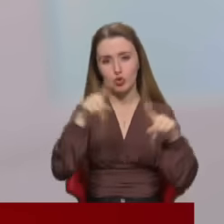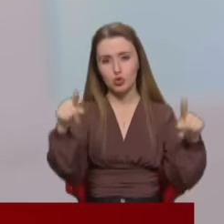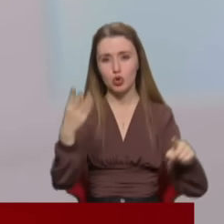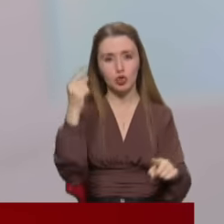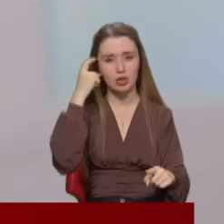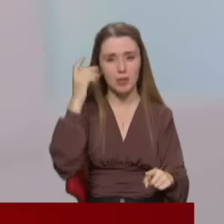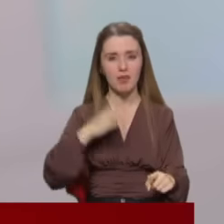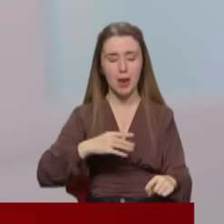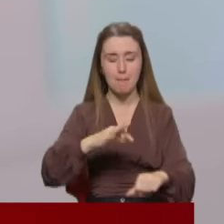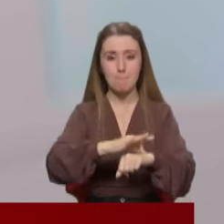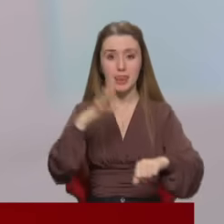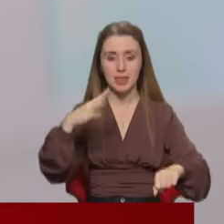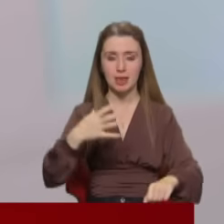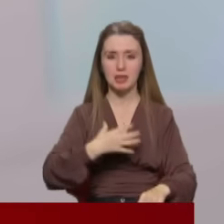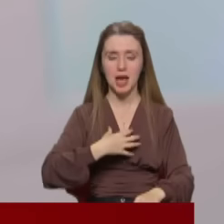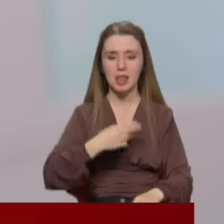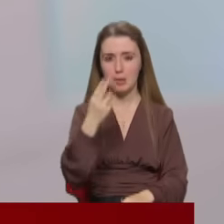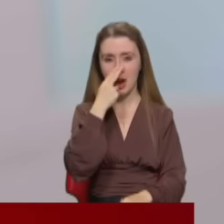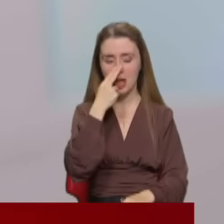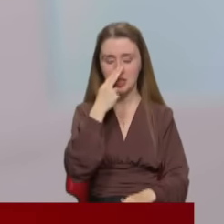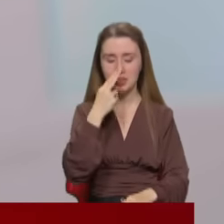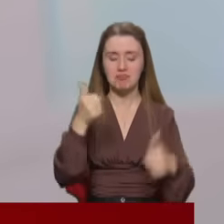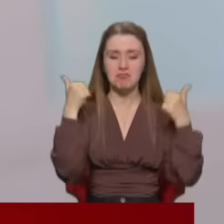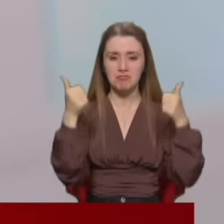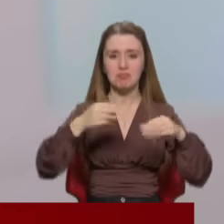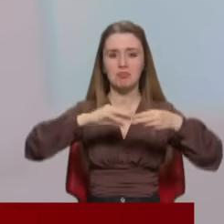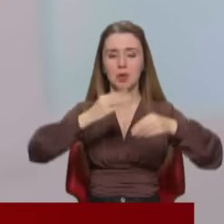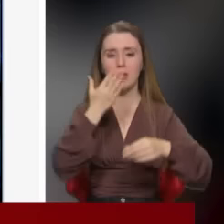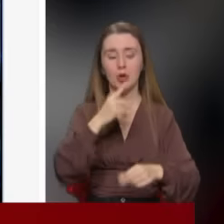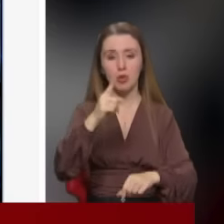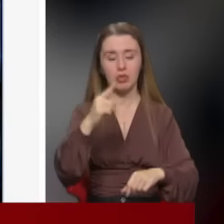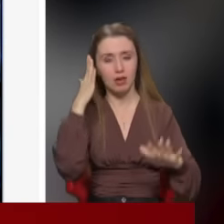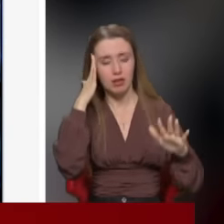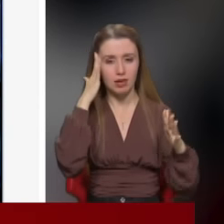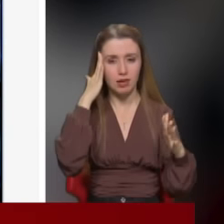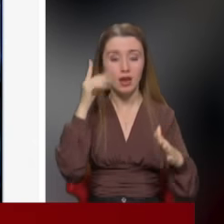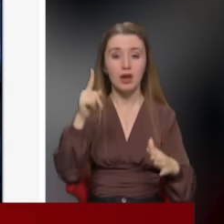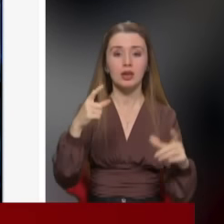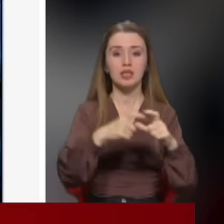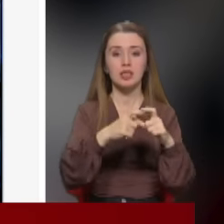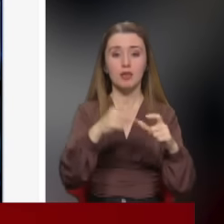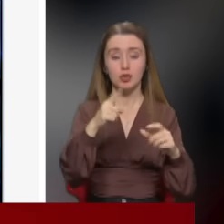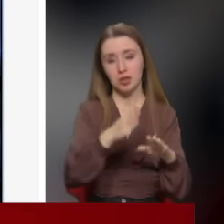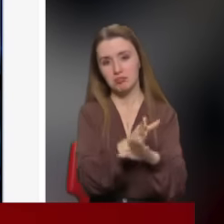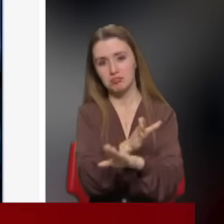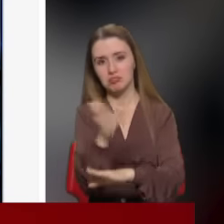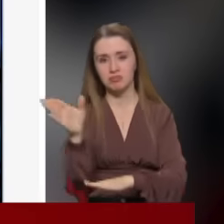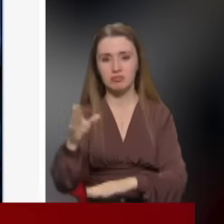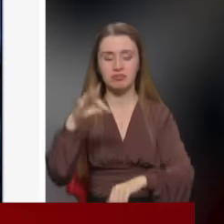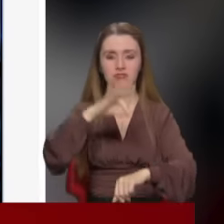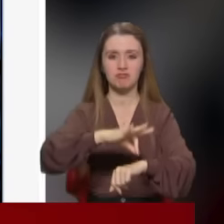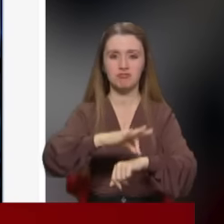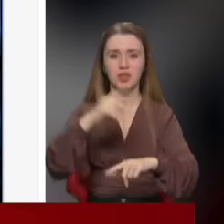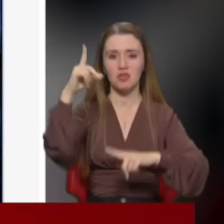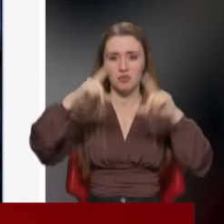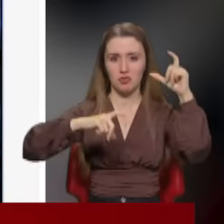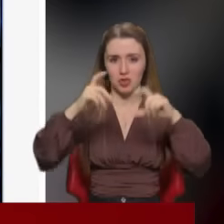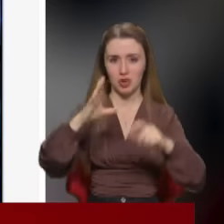ben bir an önce binanın dışında koşturmaya başlayınca biraz hafalladılar. Gezer Avcı kapsülden çıktığı anın bir